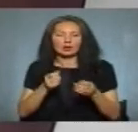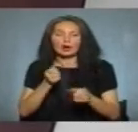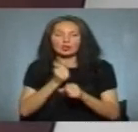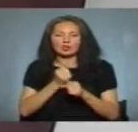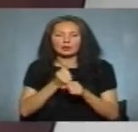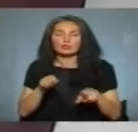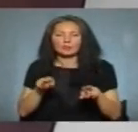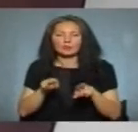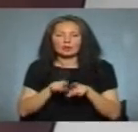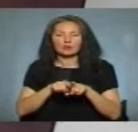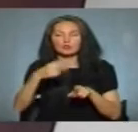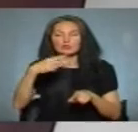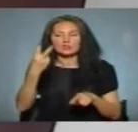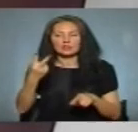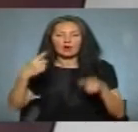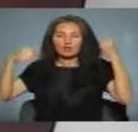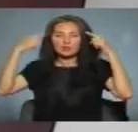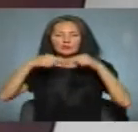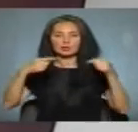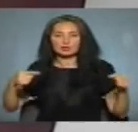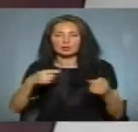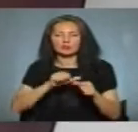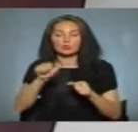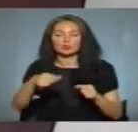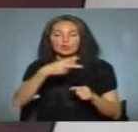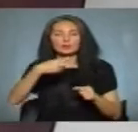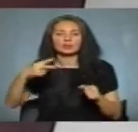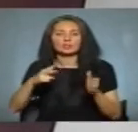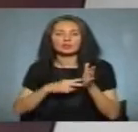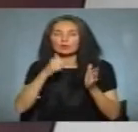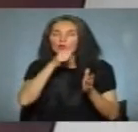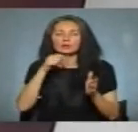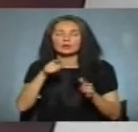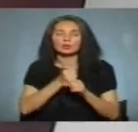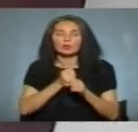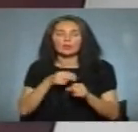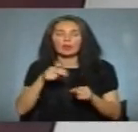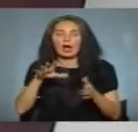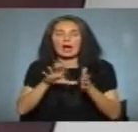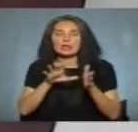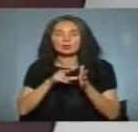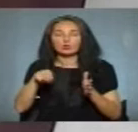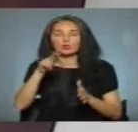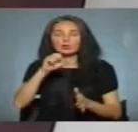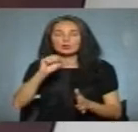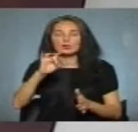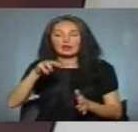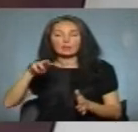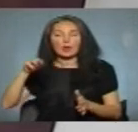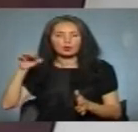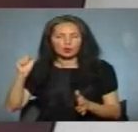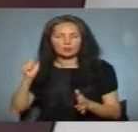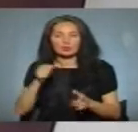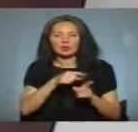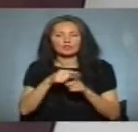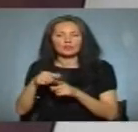у 2007 році він розробив і запатентував електродерматом. За словами Андрія Ковальчука, цей пристрій може